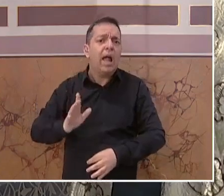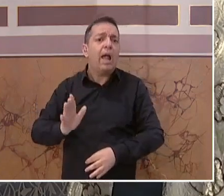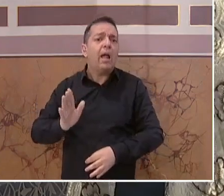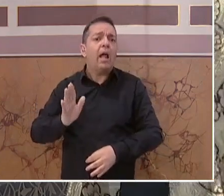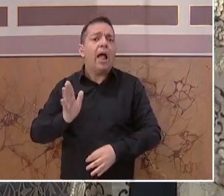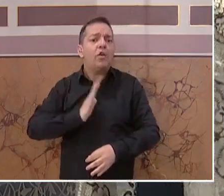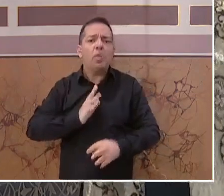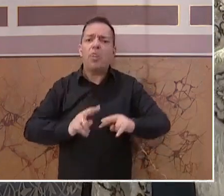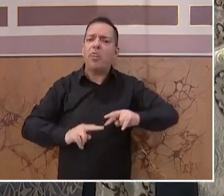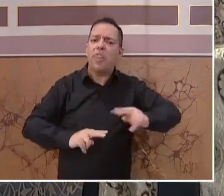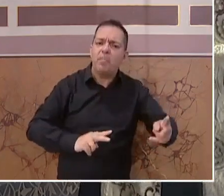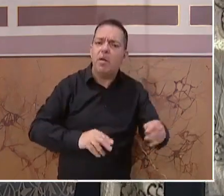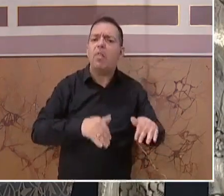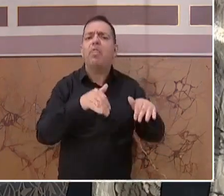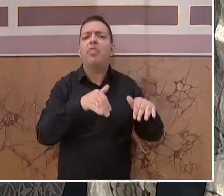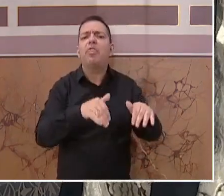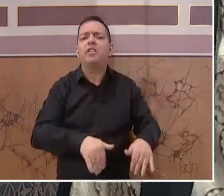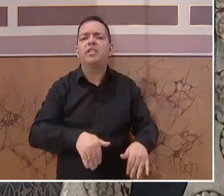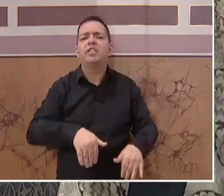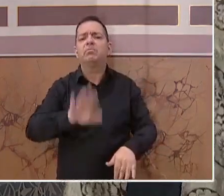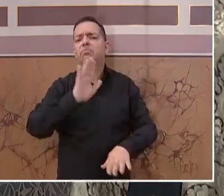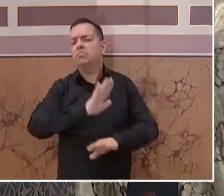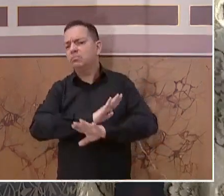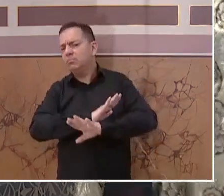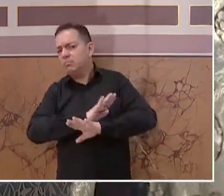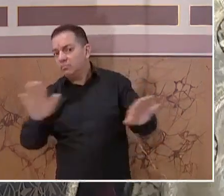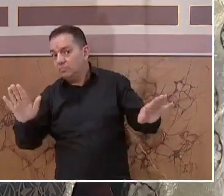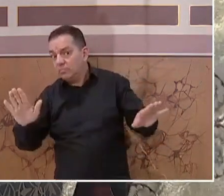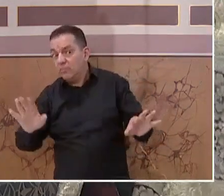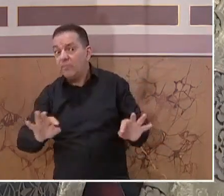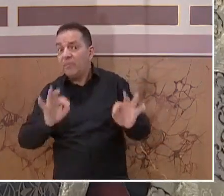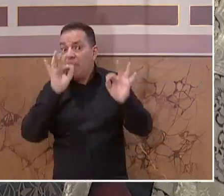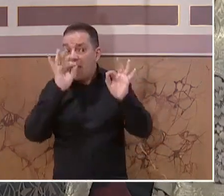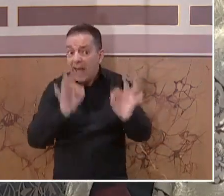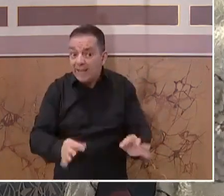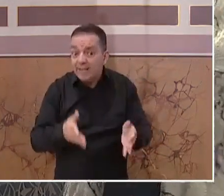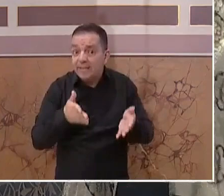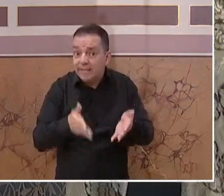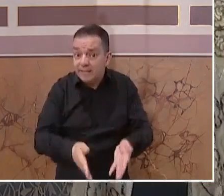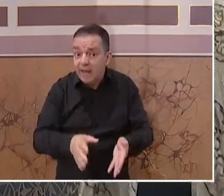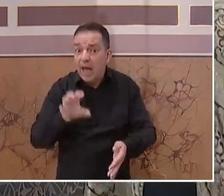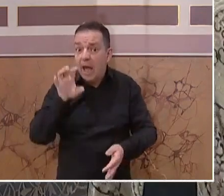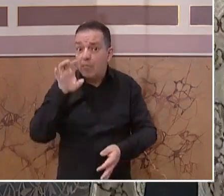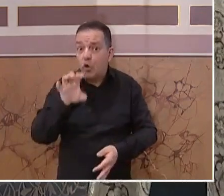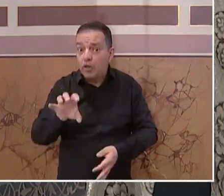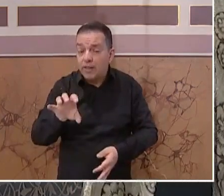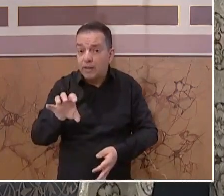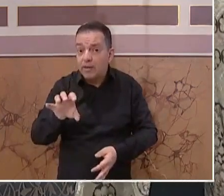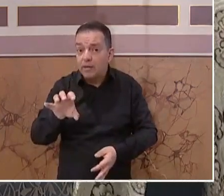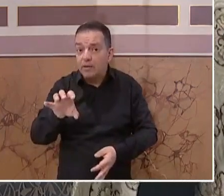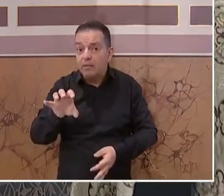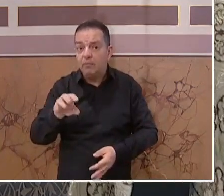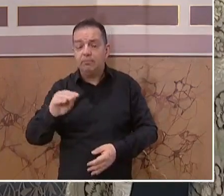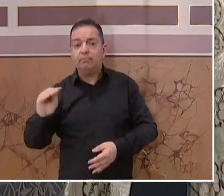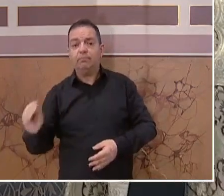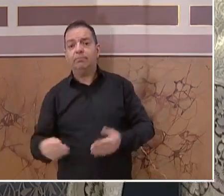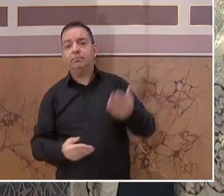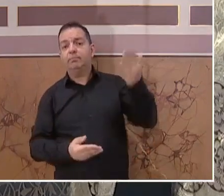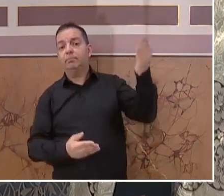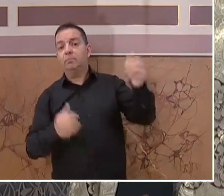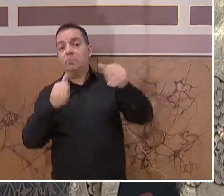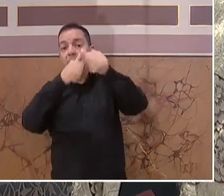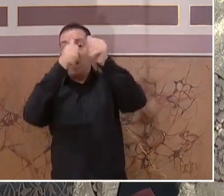του, σε μια τέτοια ακριβώς εποχή προβάλλει το πρόσωπο της